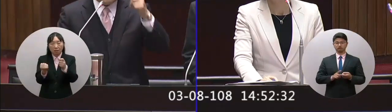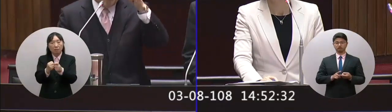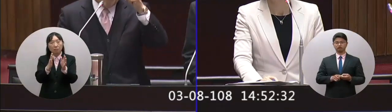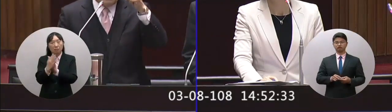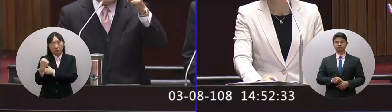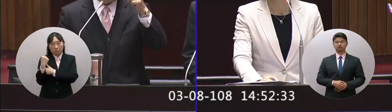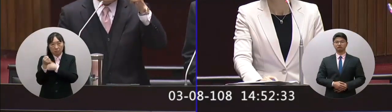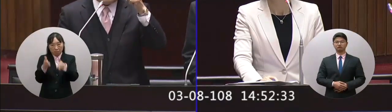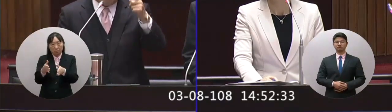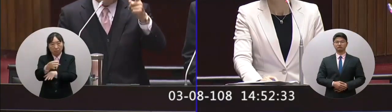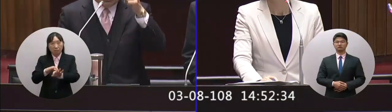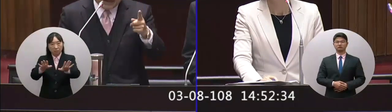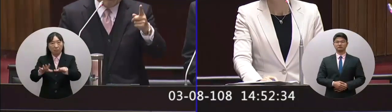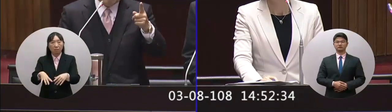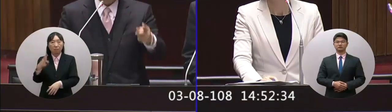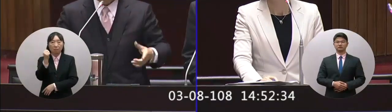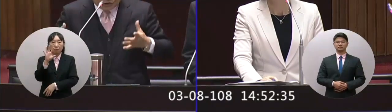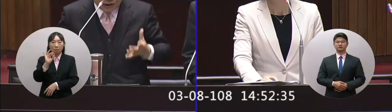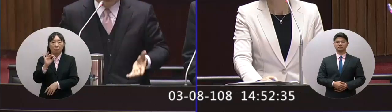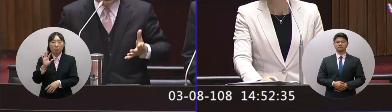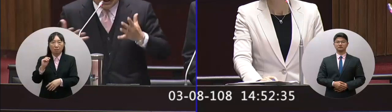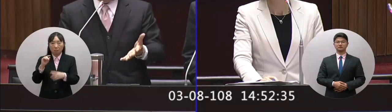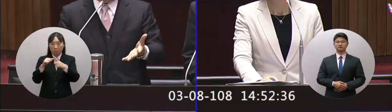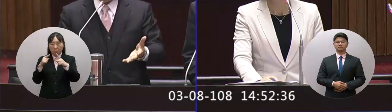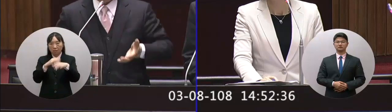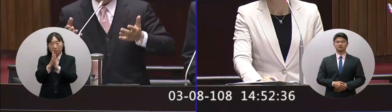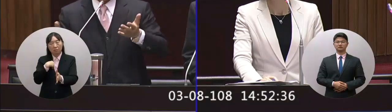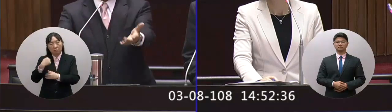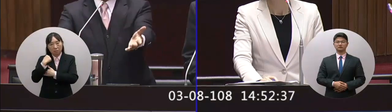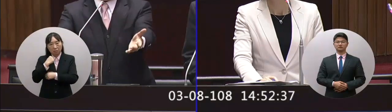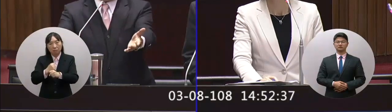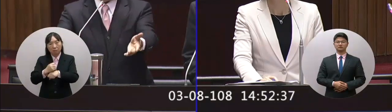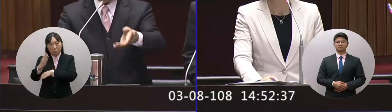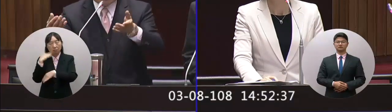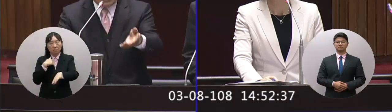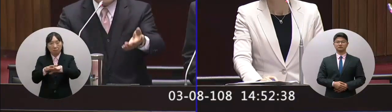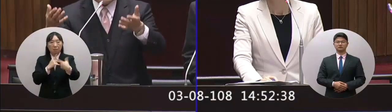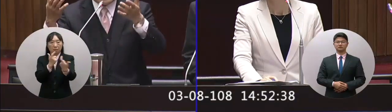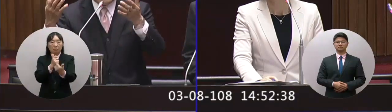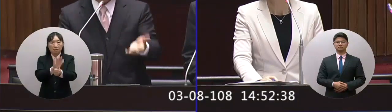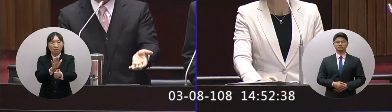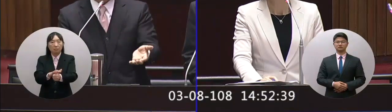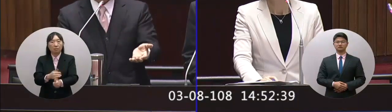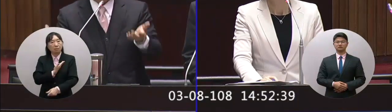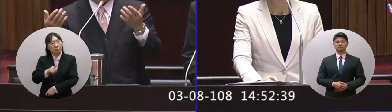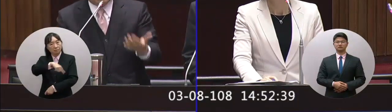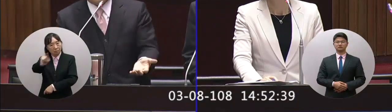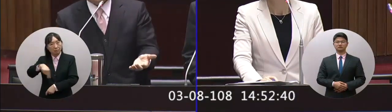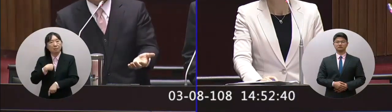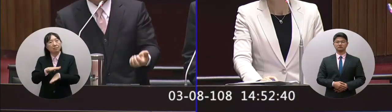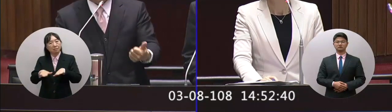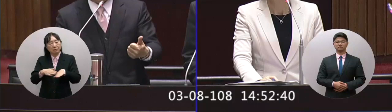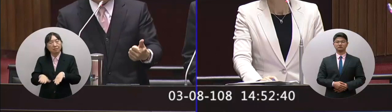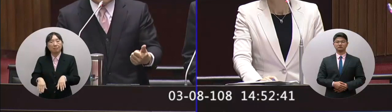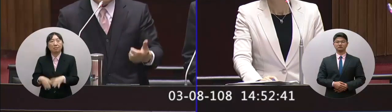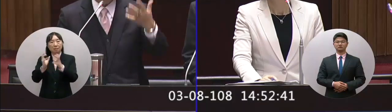80,000间、100,000人在吃头路就业，政府尽量要来配合，让大家会当安心开